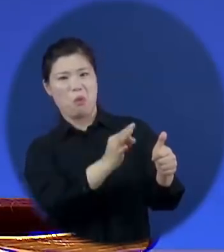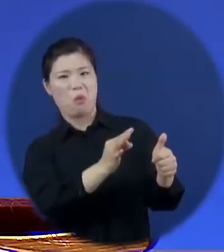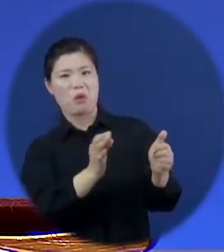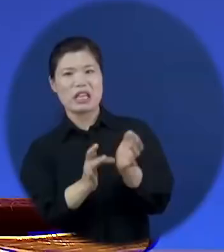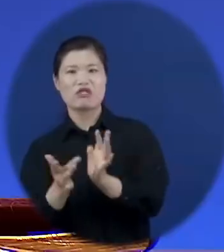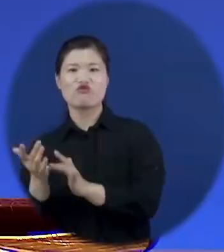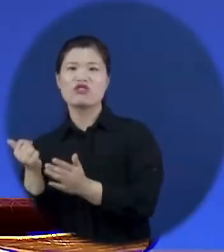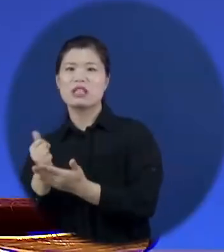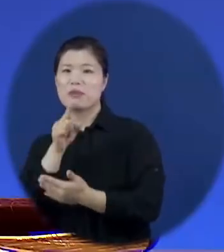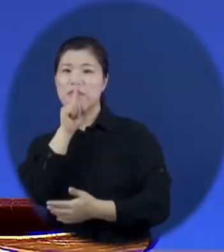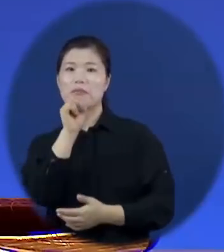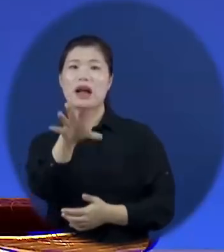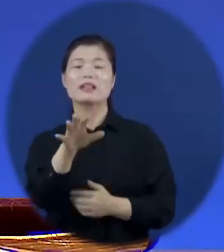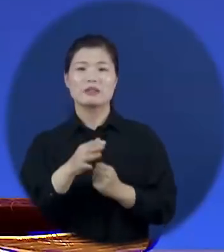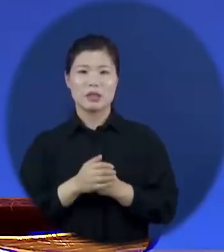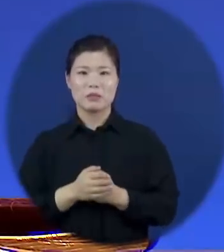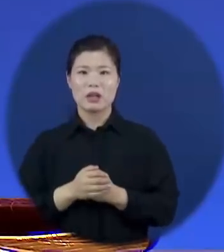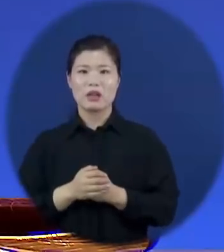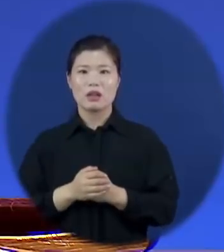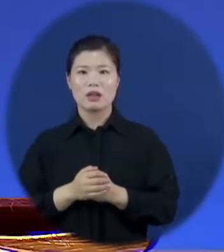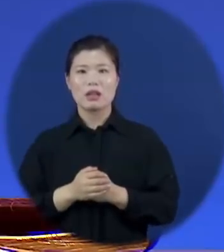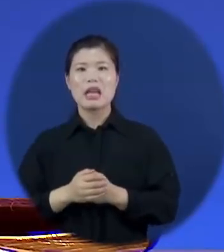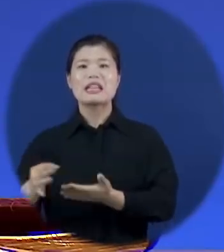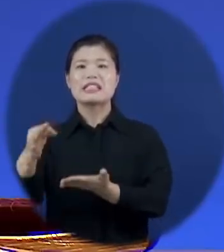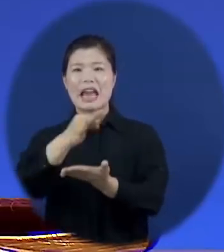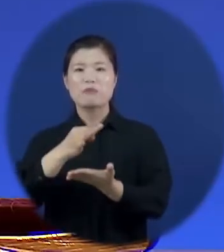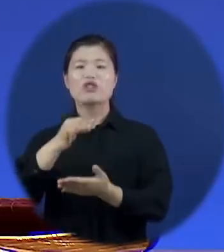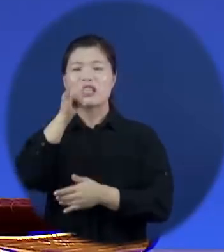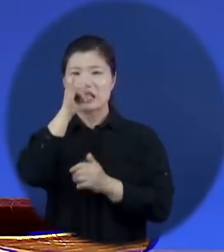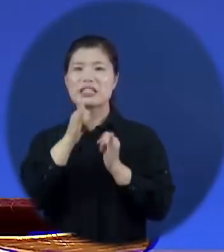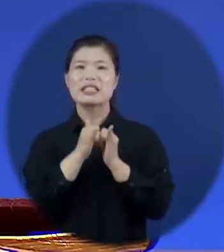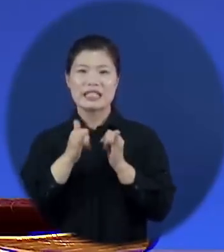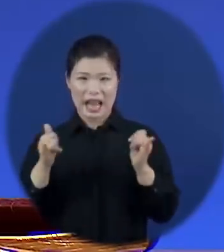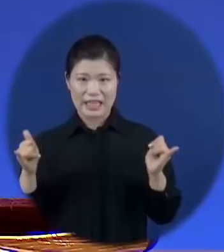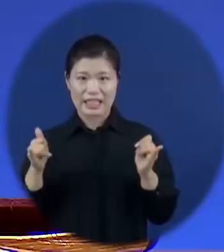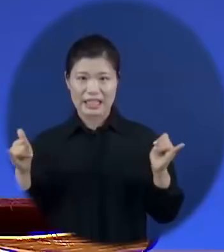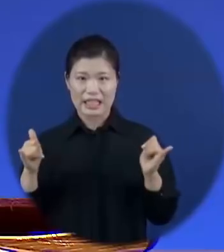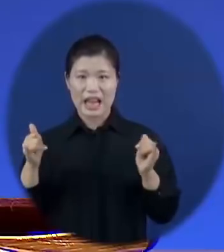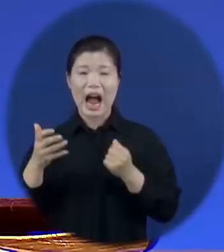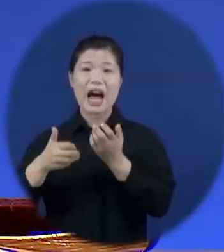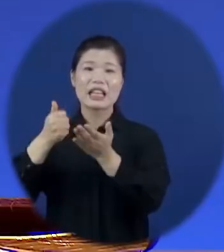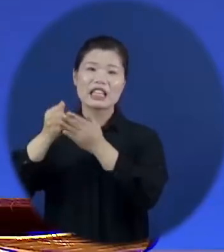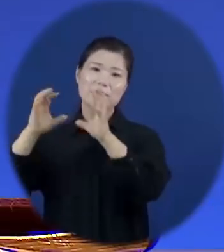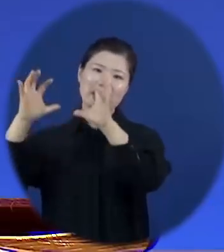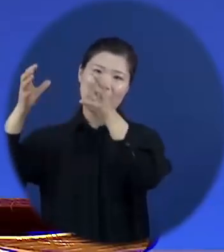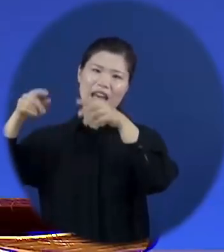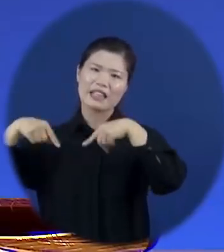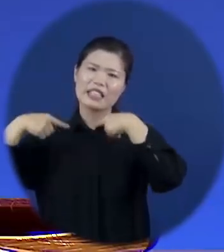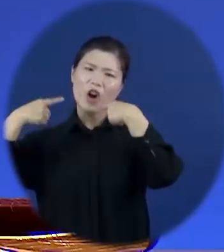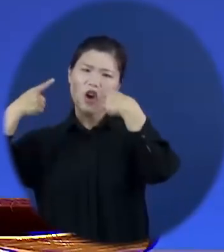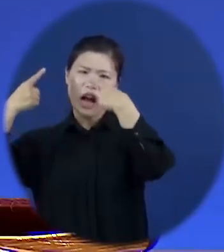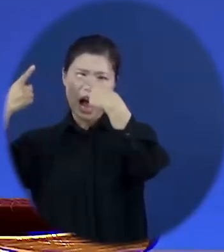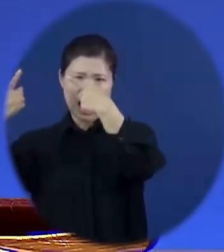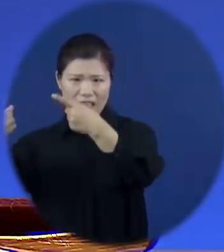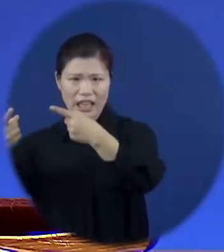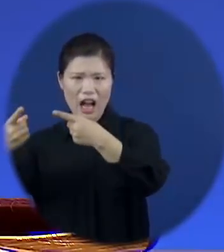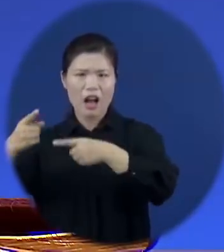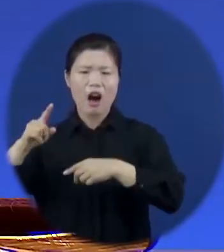다음과 같은 말씀을 하셨습니다. 재물이 있는 자는 하나님의 나라에